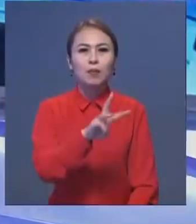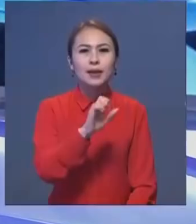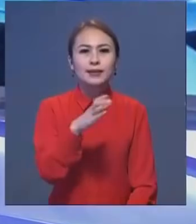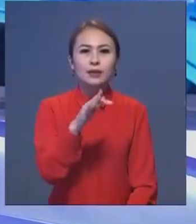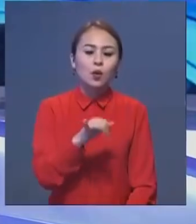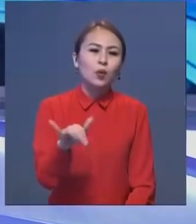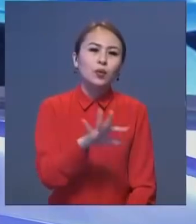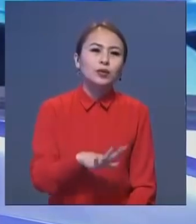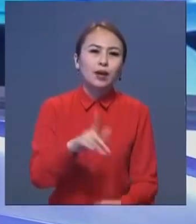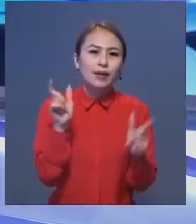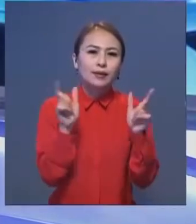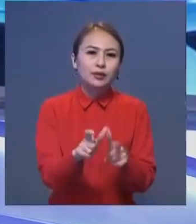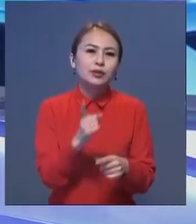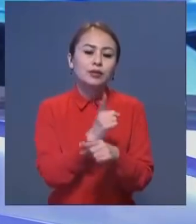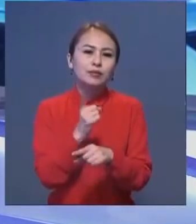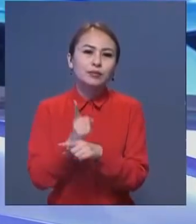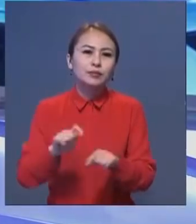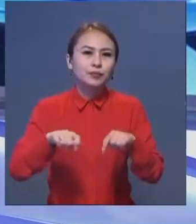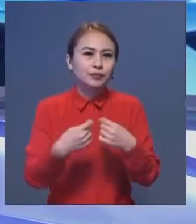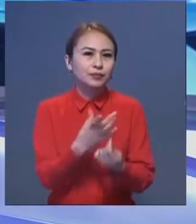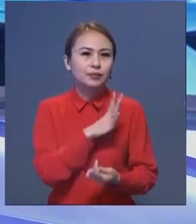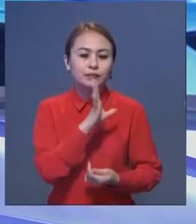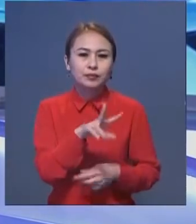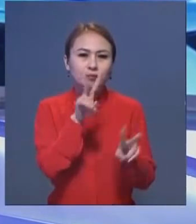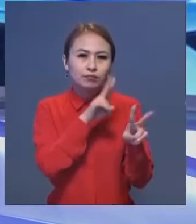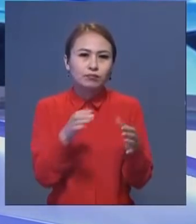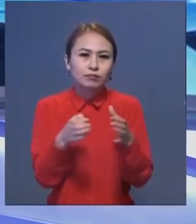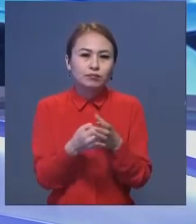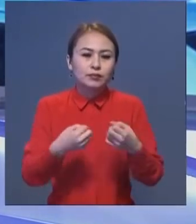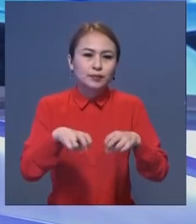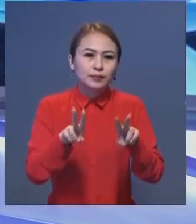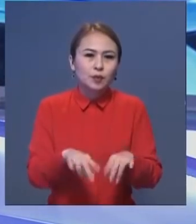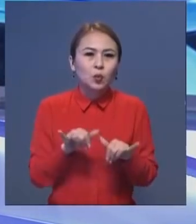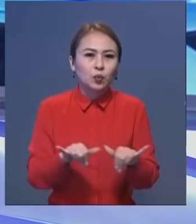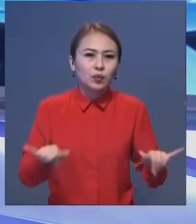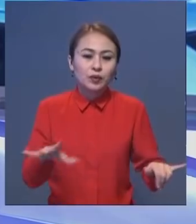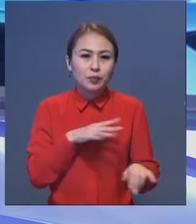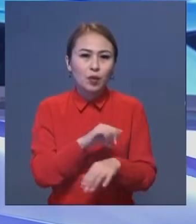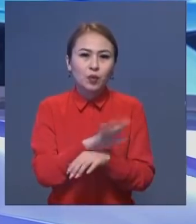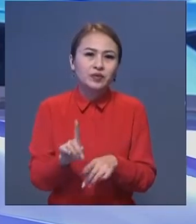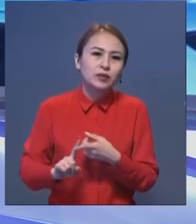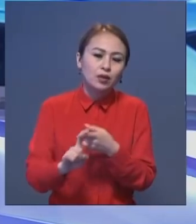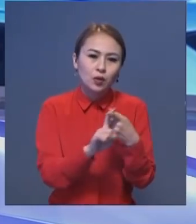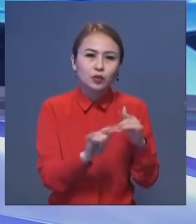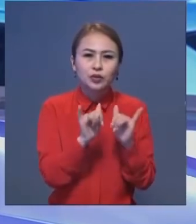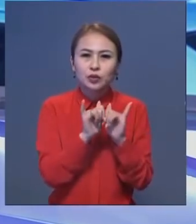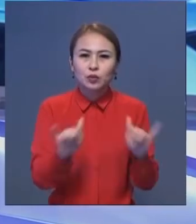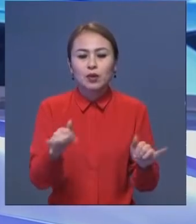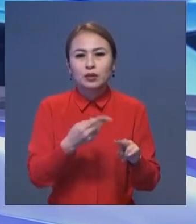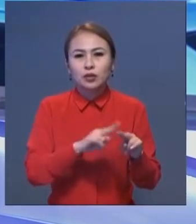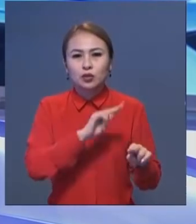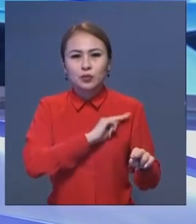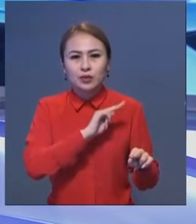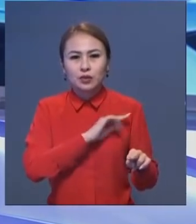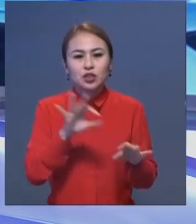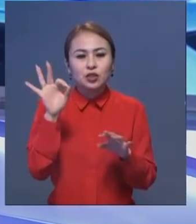Маңғыстау өңірінде карантиндік шектеу шараларының бұзылмауын бақылайтын мониторинг топтар көбейеді. Бұл коронавирустың таралуын тежеу